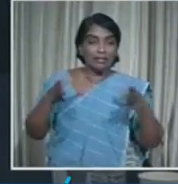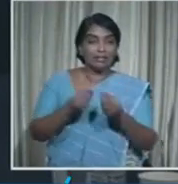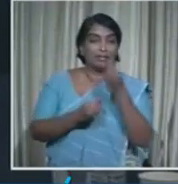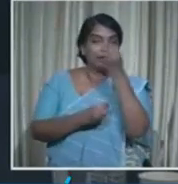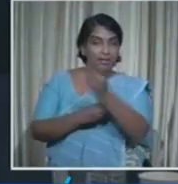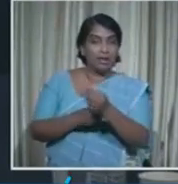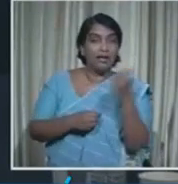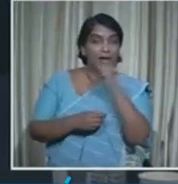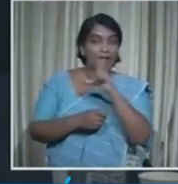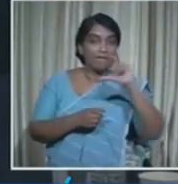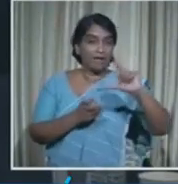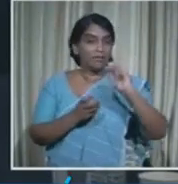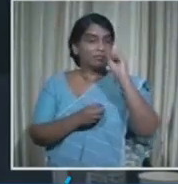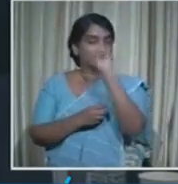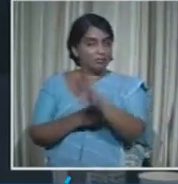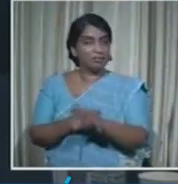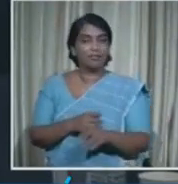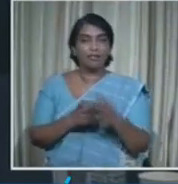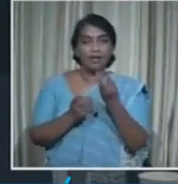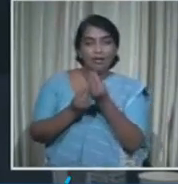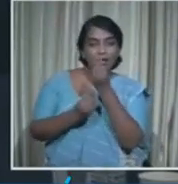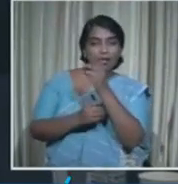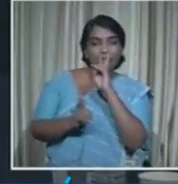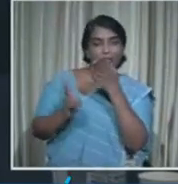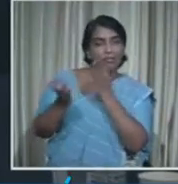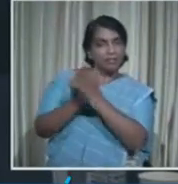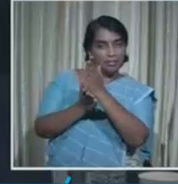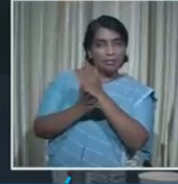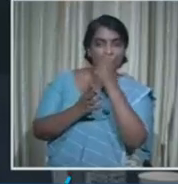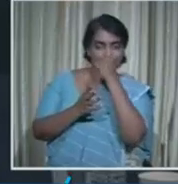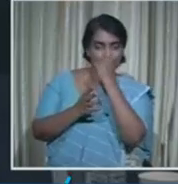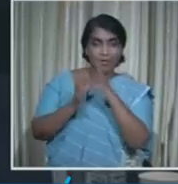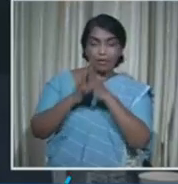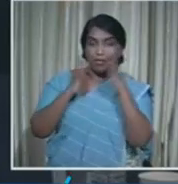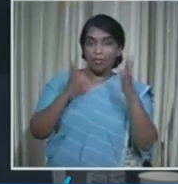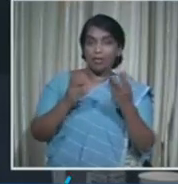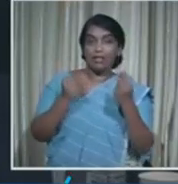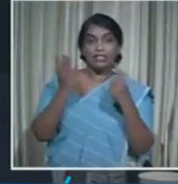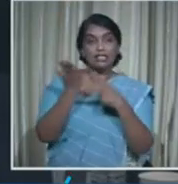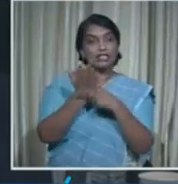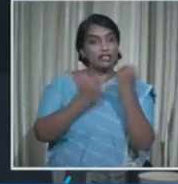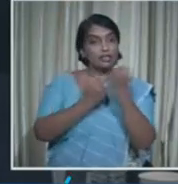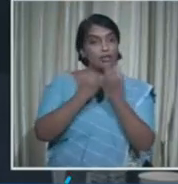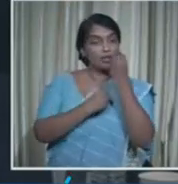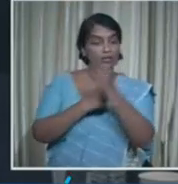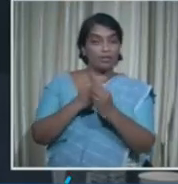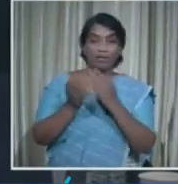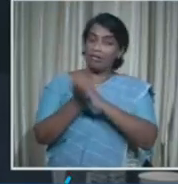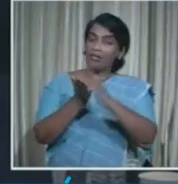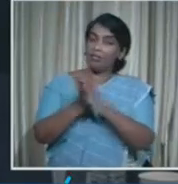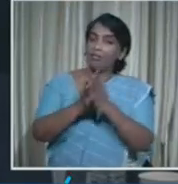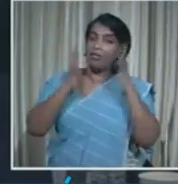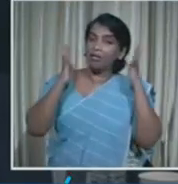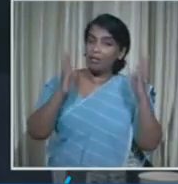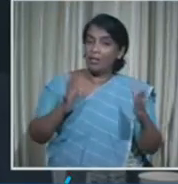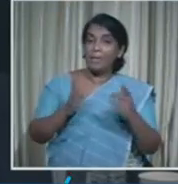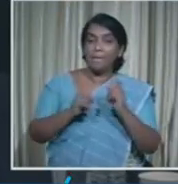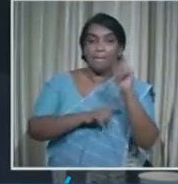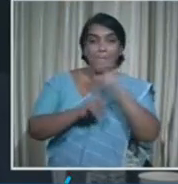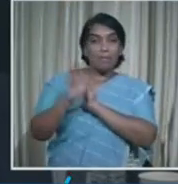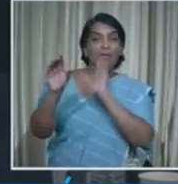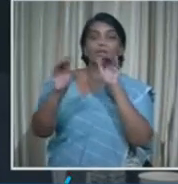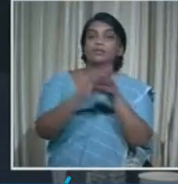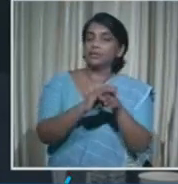අරක්කු ඉදිරුව දීලා මොන හරි කරලා රවටලා වැඩියෙන් සමුර්ධි දීලා වැඩියෙන් සහන දීලා පාර්ලිමේන්තුවට